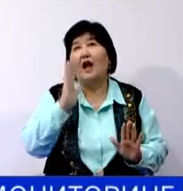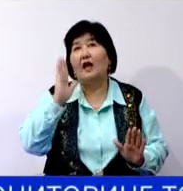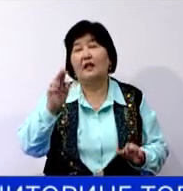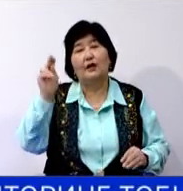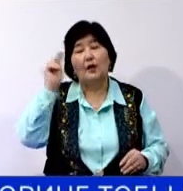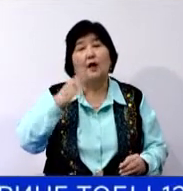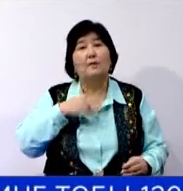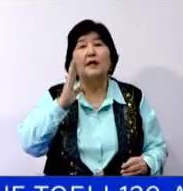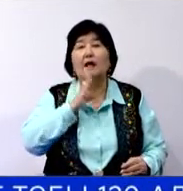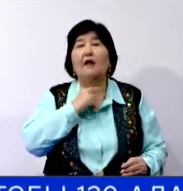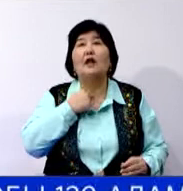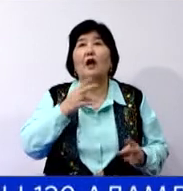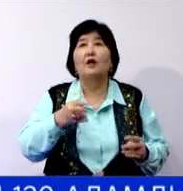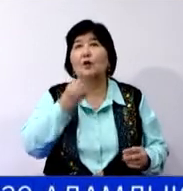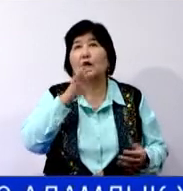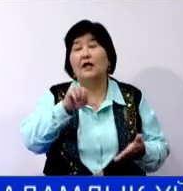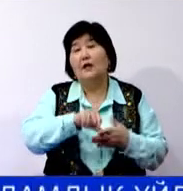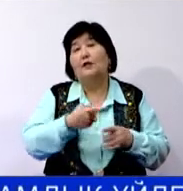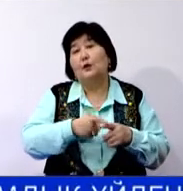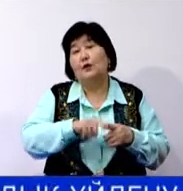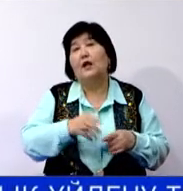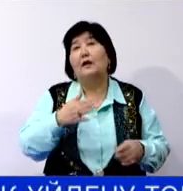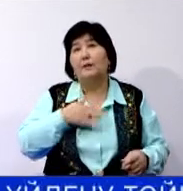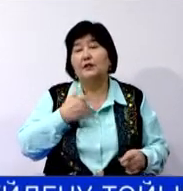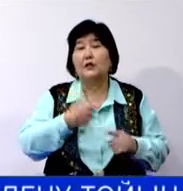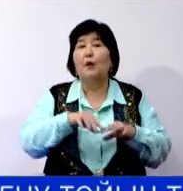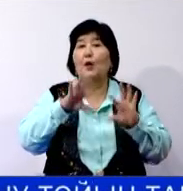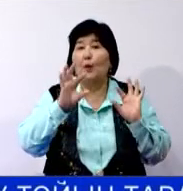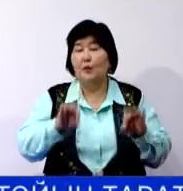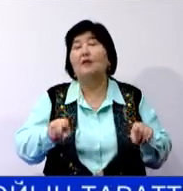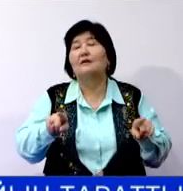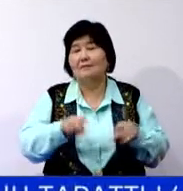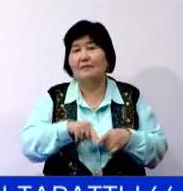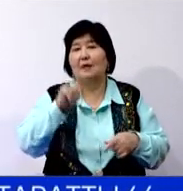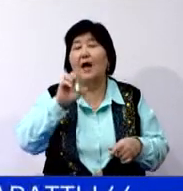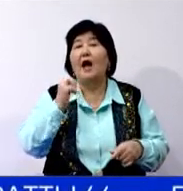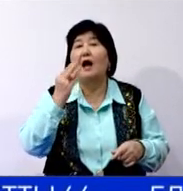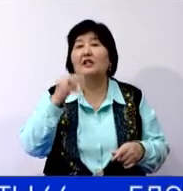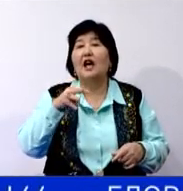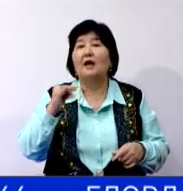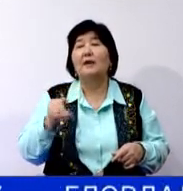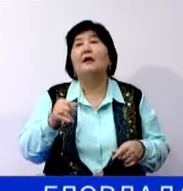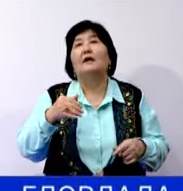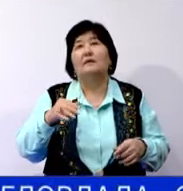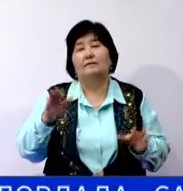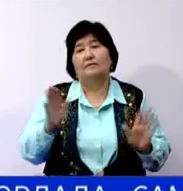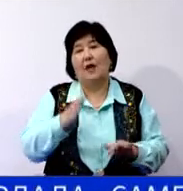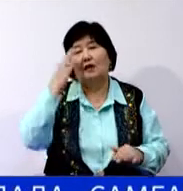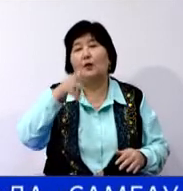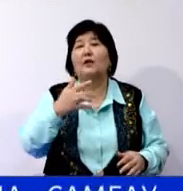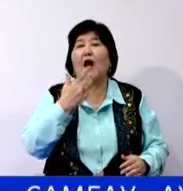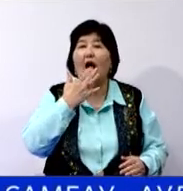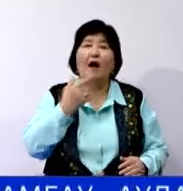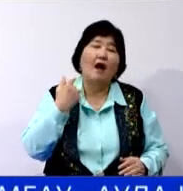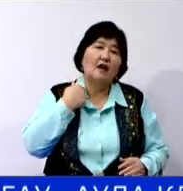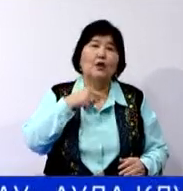машықтанады. Менің анамның даусы жақсы еді. Содан болар, бізде бұл өнерден кенде болмадық. Айшани қызым талантты. Маған оның ағылшын,